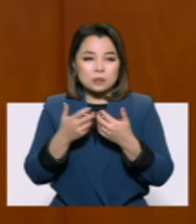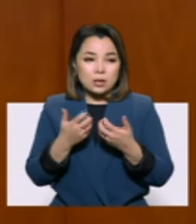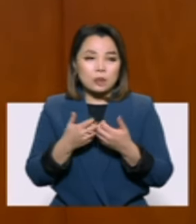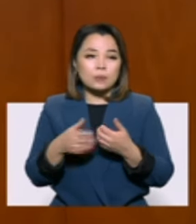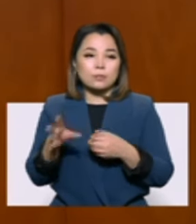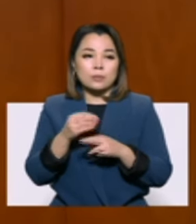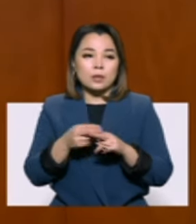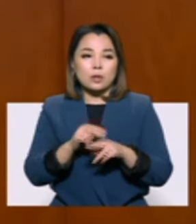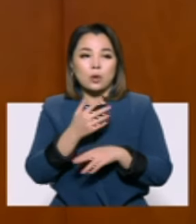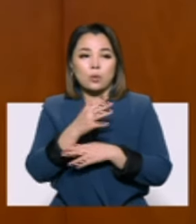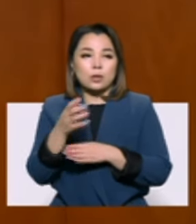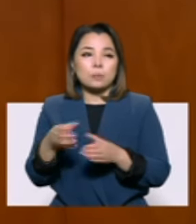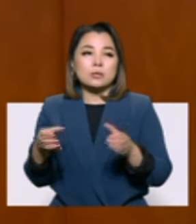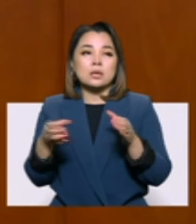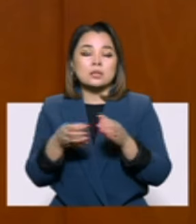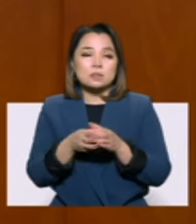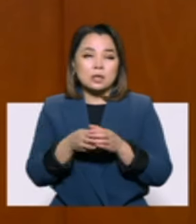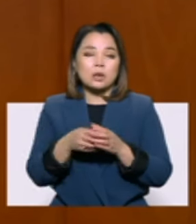орман саласына